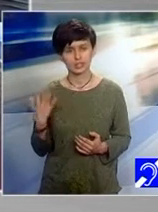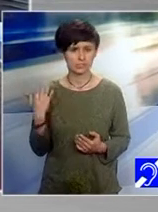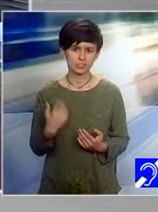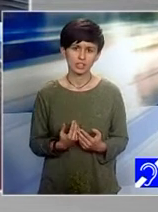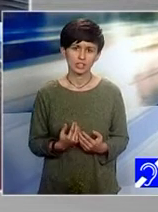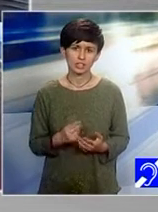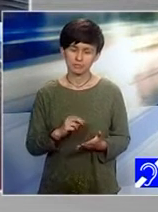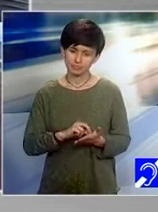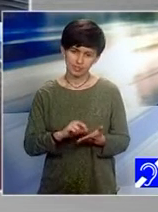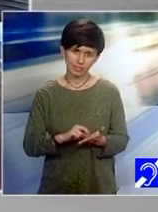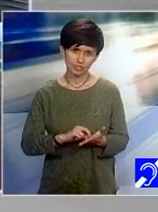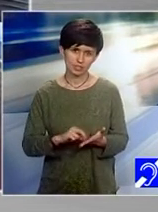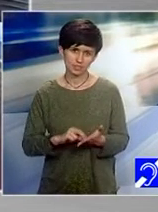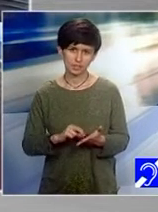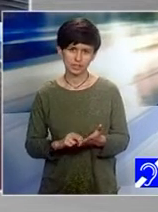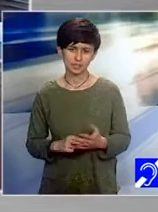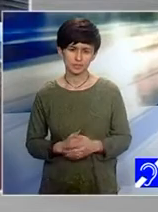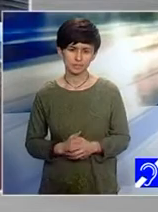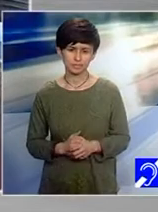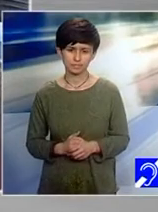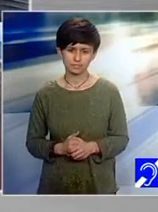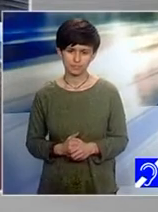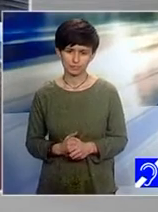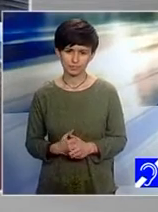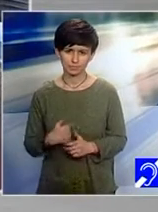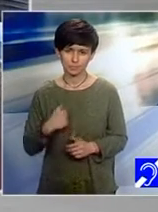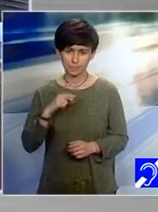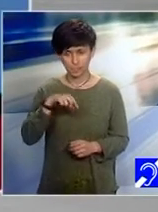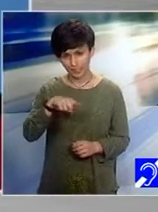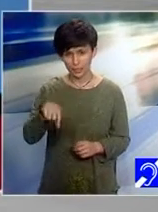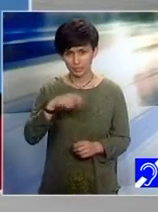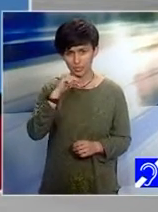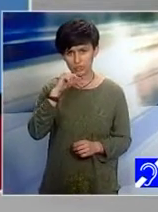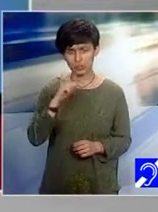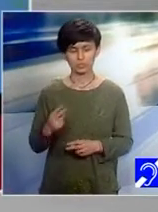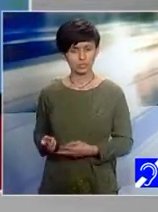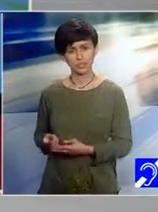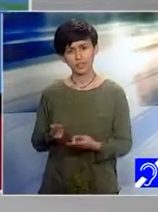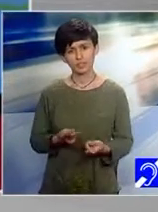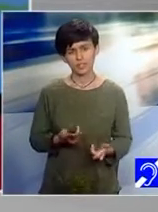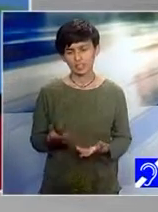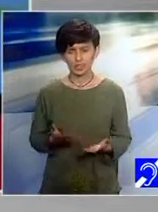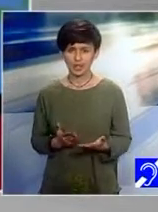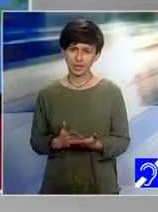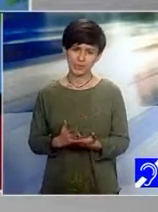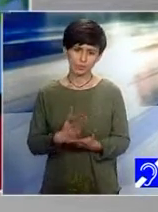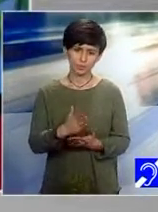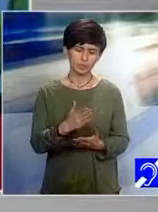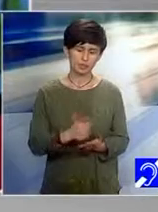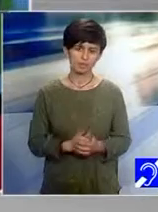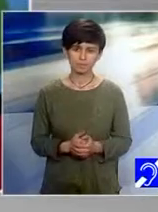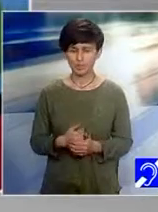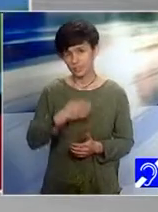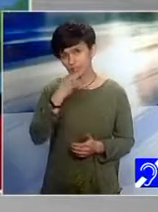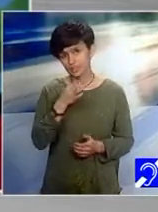vom povesti și cu invitata noastră care urmează să ieți se alăture în studio. Spune-ne, descrie-ne puțin,